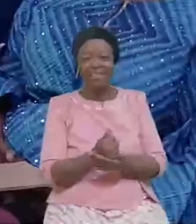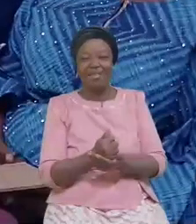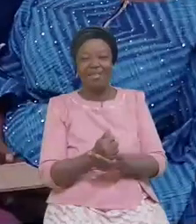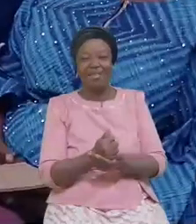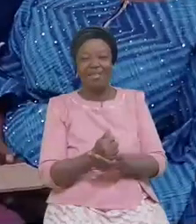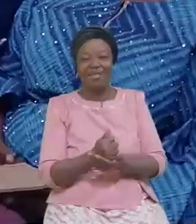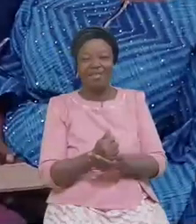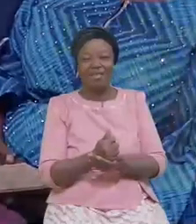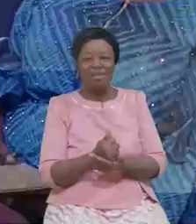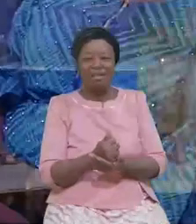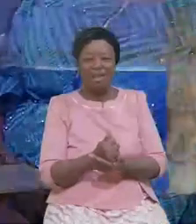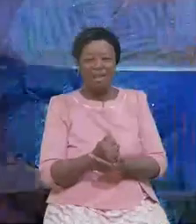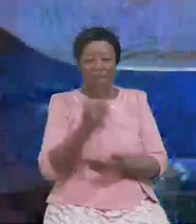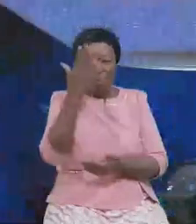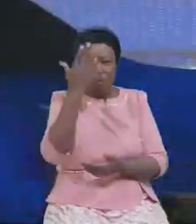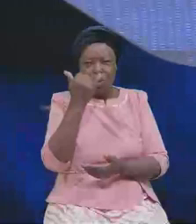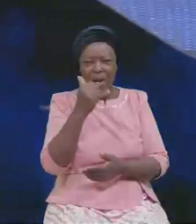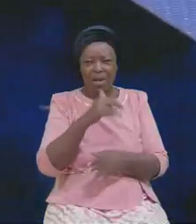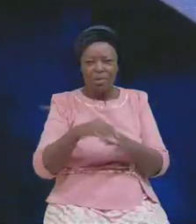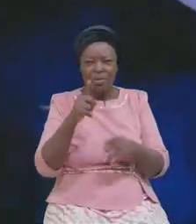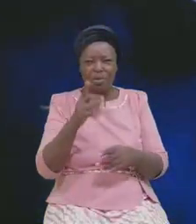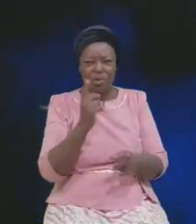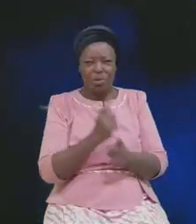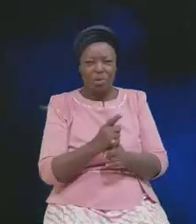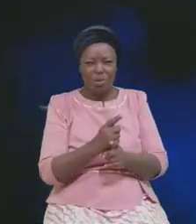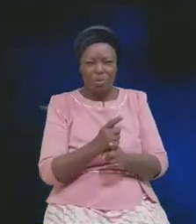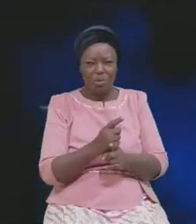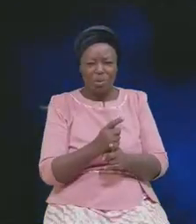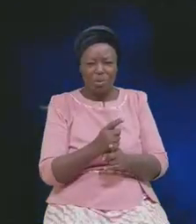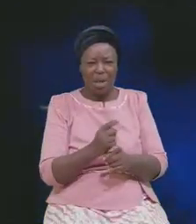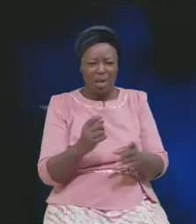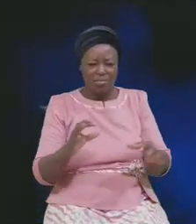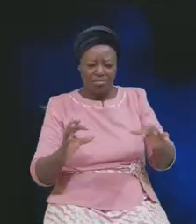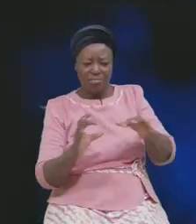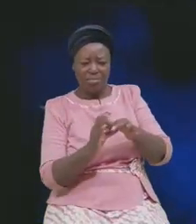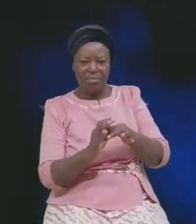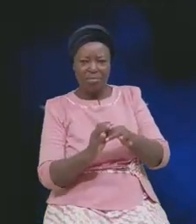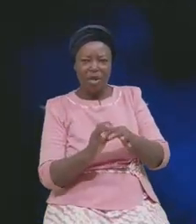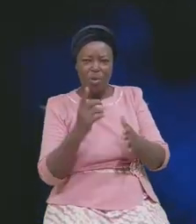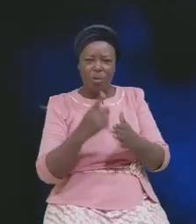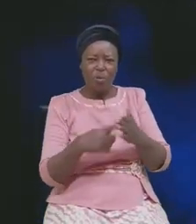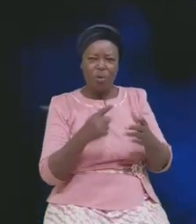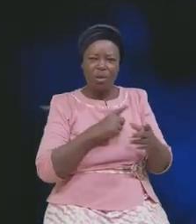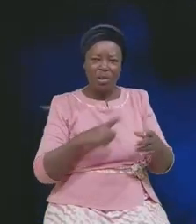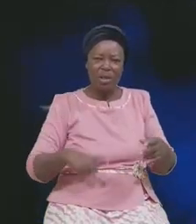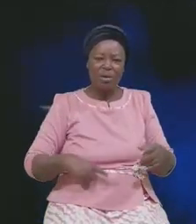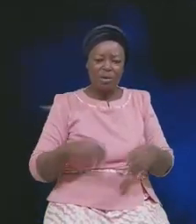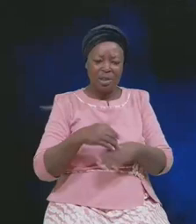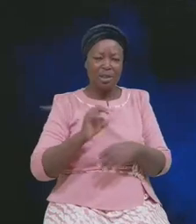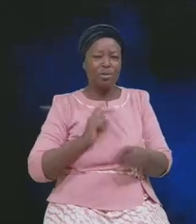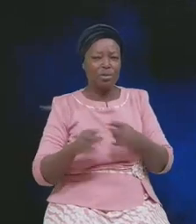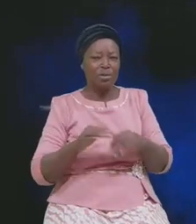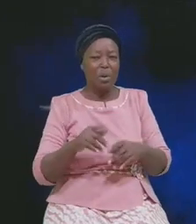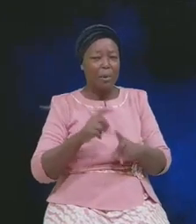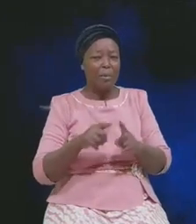Pourquoi ne pas accomplir ce que le Seigneur nous a voyé accomplir dans le monde? Notre peur de nos